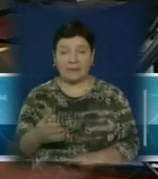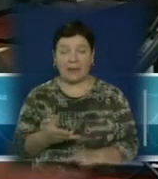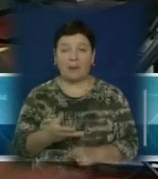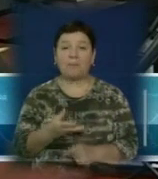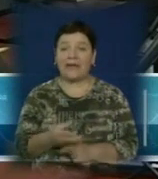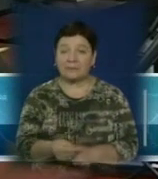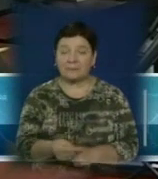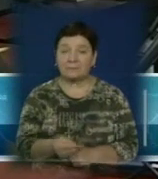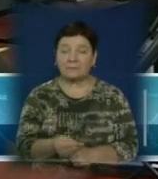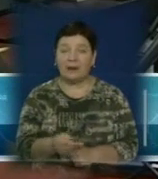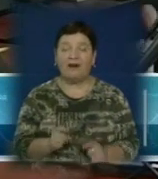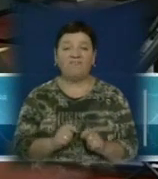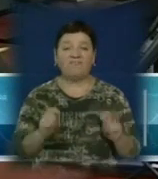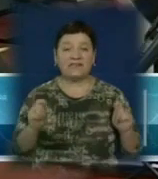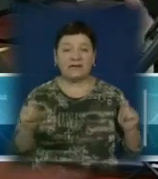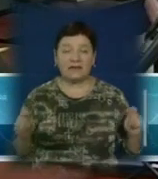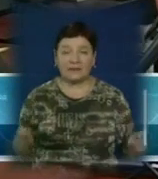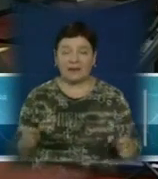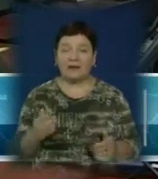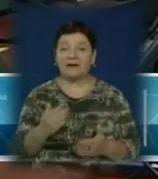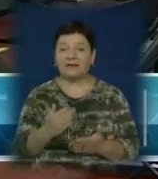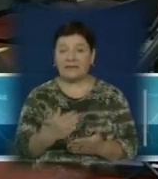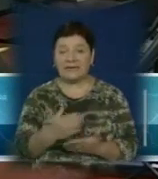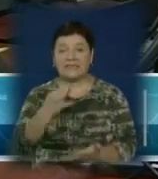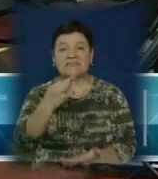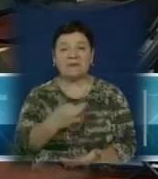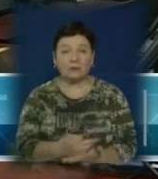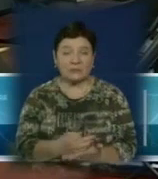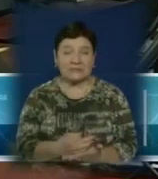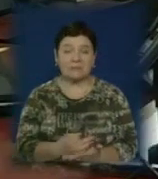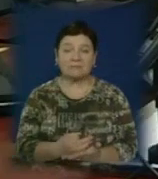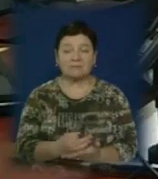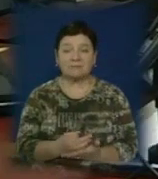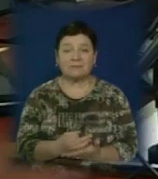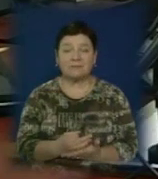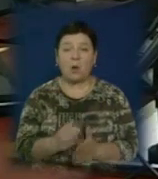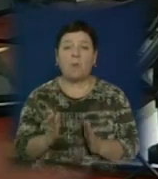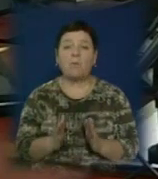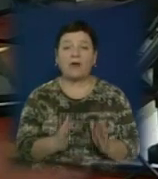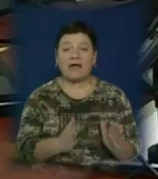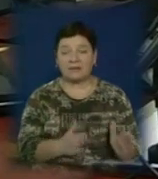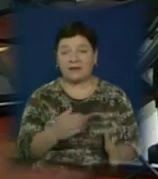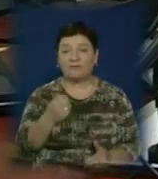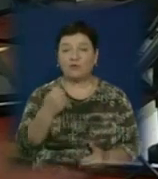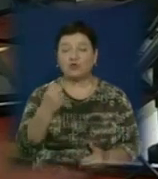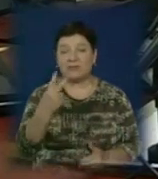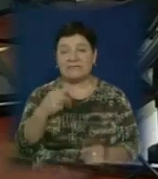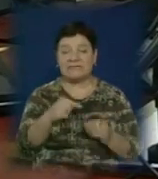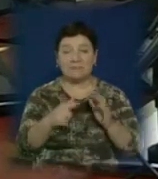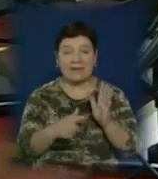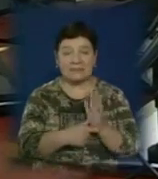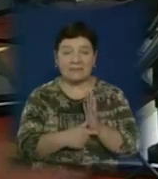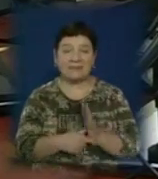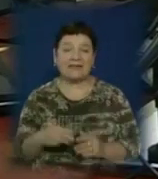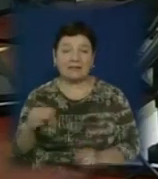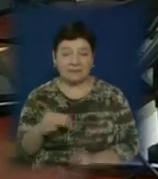Я можу сказати відкрито, тобто воно є в статистичній звітності, наприклад, порядка 217 тисяч громадян сьогодні отримують